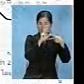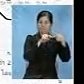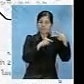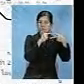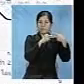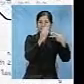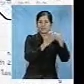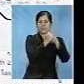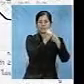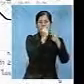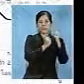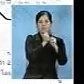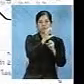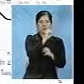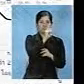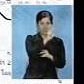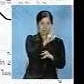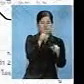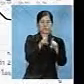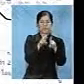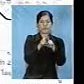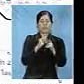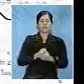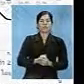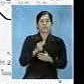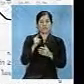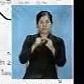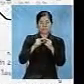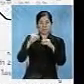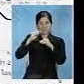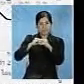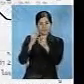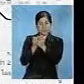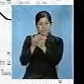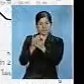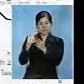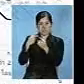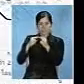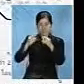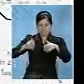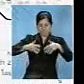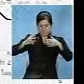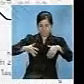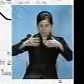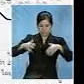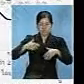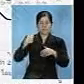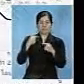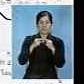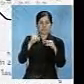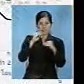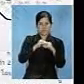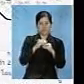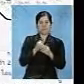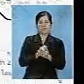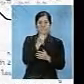ได้ว่าการเพิ่มปริมาณเงินในครั้งนั้นเนี่ยนะครับทำให้มีเงินทุนไหลเข้ามาในประเทศไทยอย่างมากมายเส้นที่เป็นกราฟ